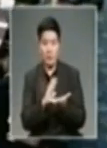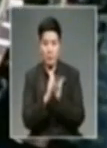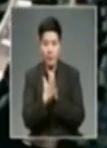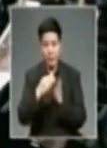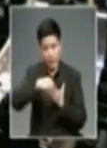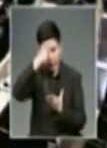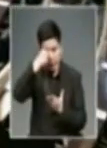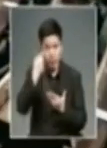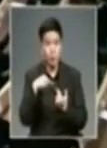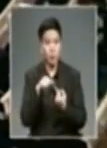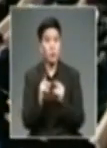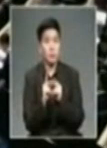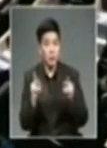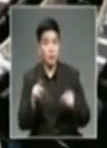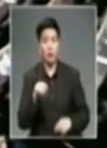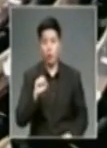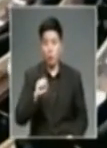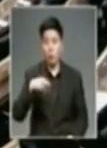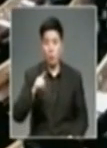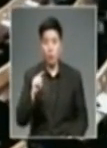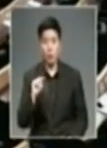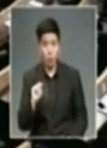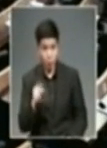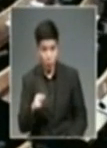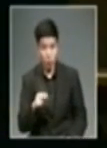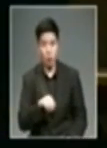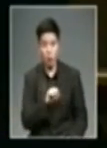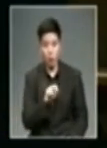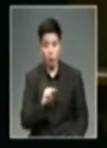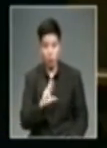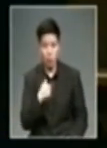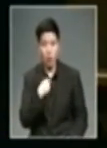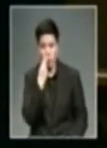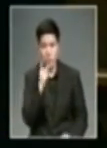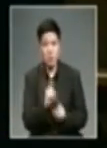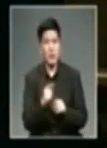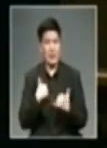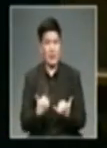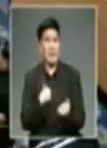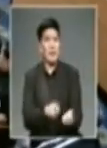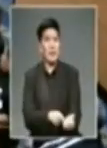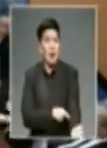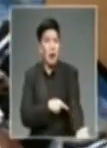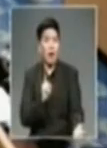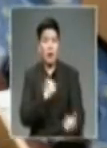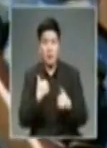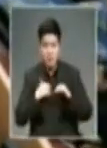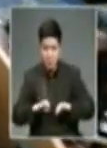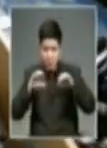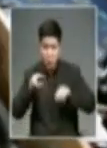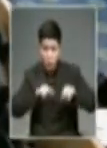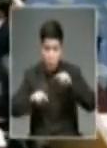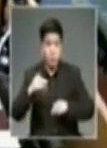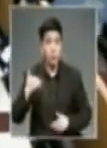าโดยคณะกรรมการของสปทสนชนั้นอาจมองว่าเอ๊ะทำไมเราทำล่าช้ารัฐบาลดูแลอยู่หรือเปล่